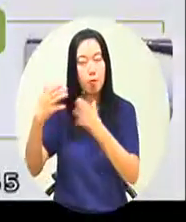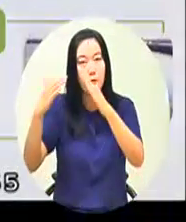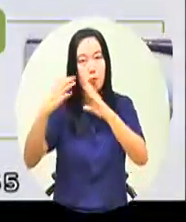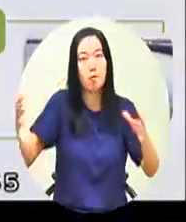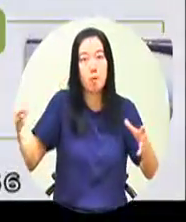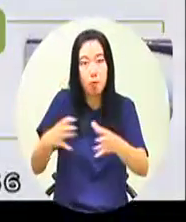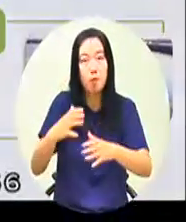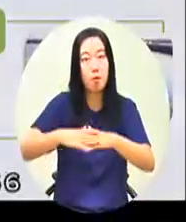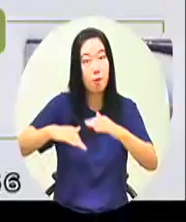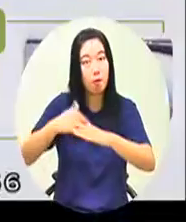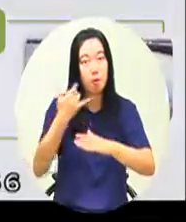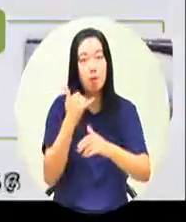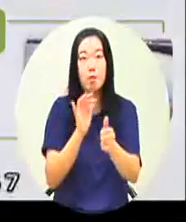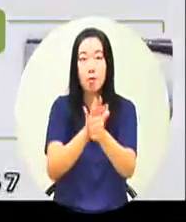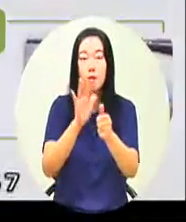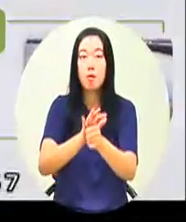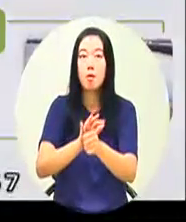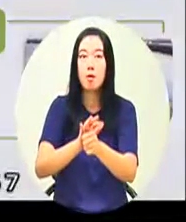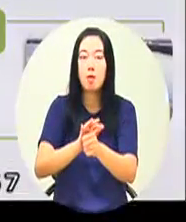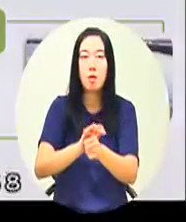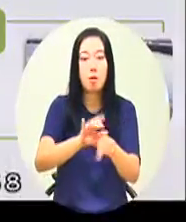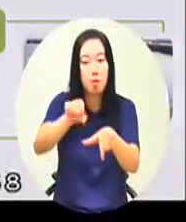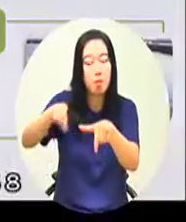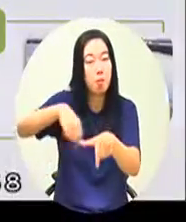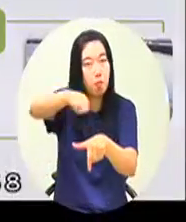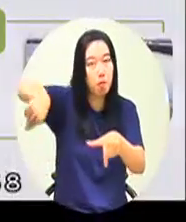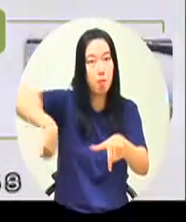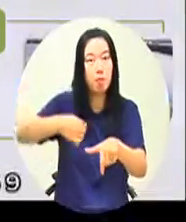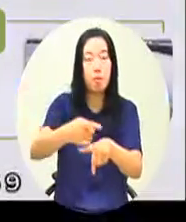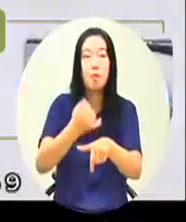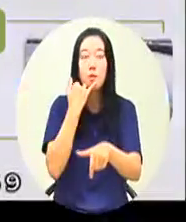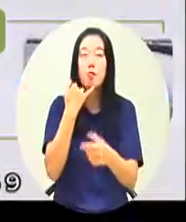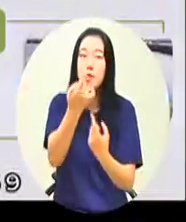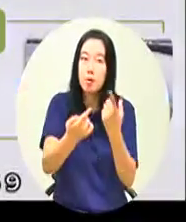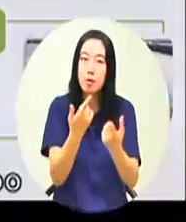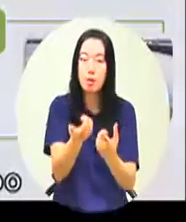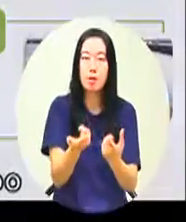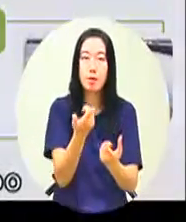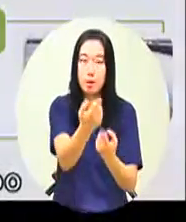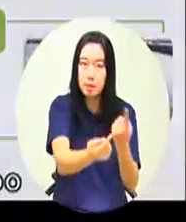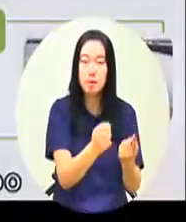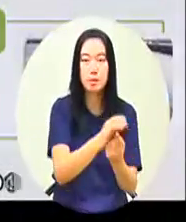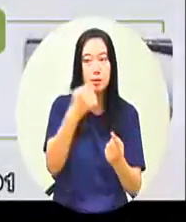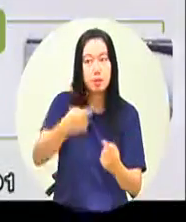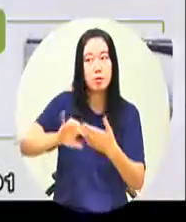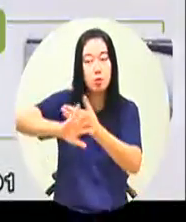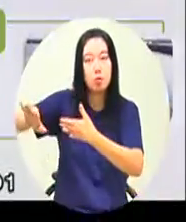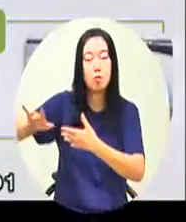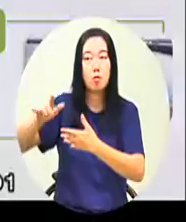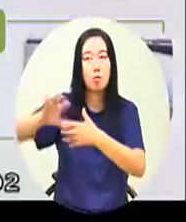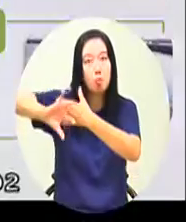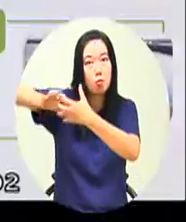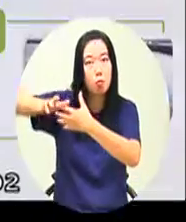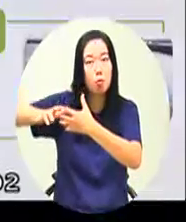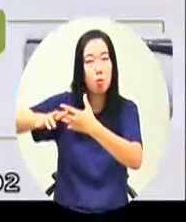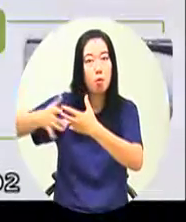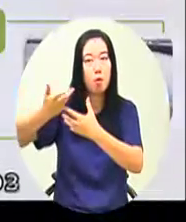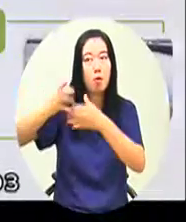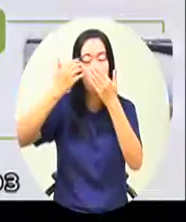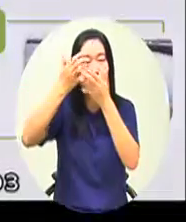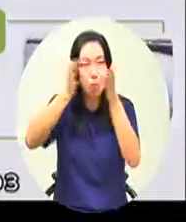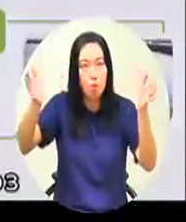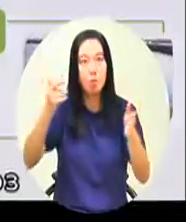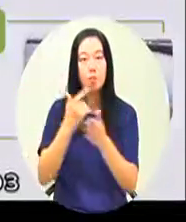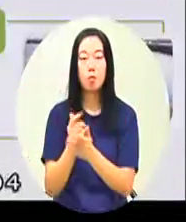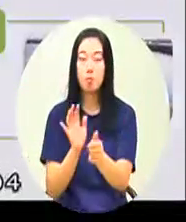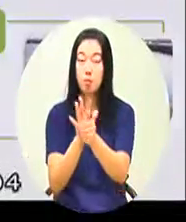并辅导业者参加相关的实行版，开拓国际市场，并持续辅导现有的养殖户